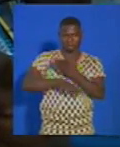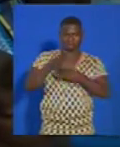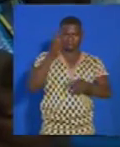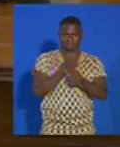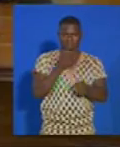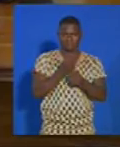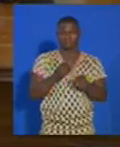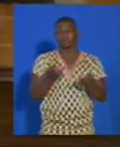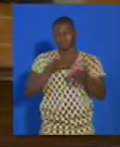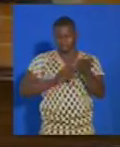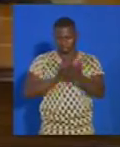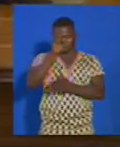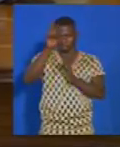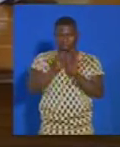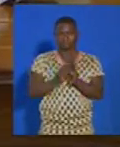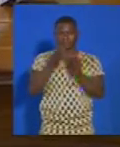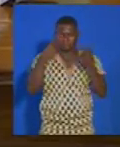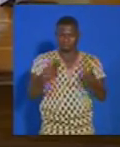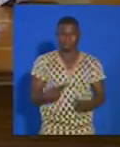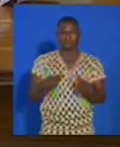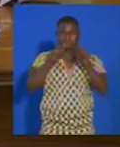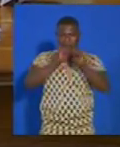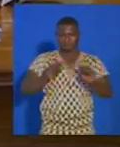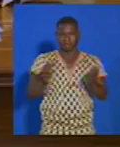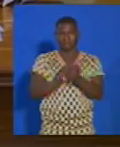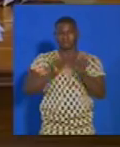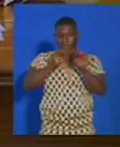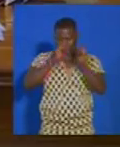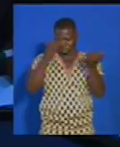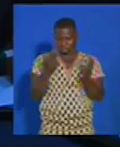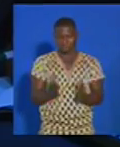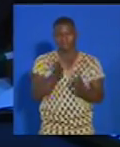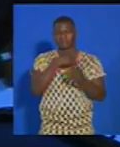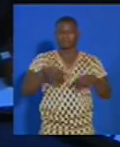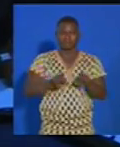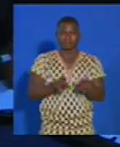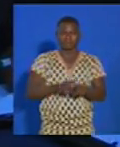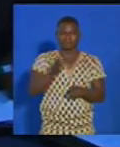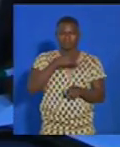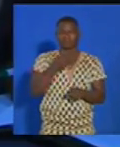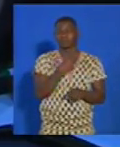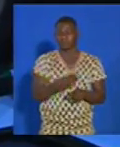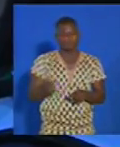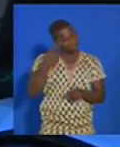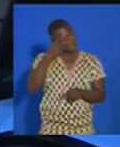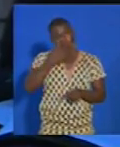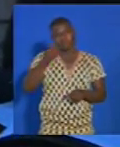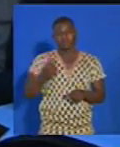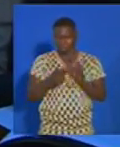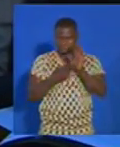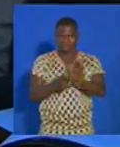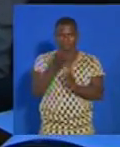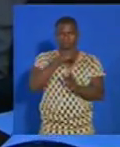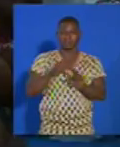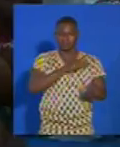de développement. Ce présent atelier avec les journalistes est aussi une façon pour le Fonds de mieux se faire connaître du grand public